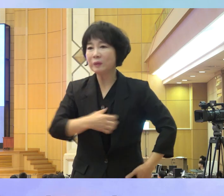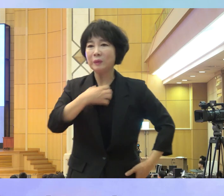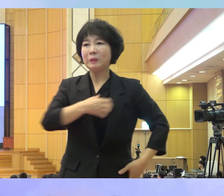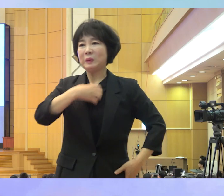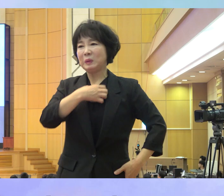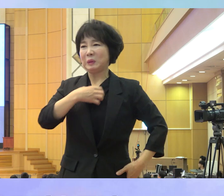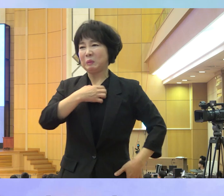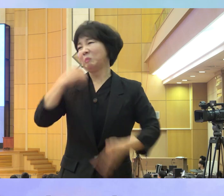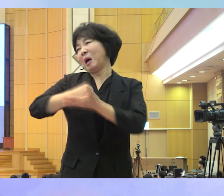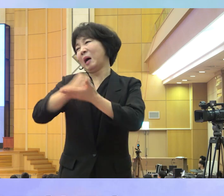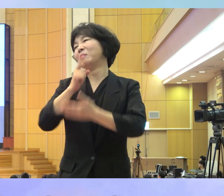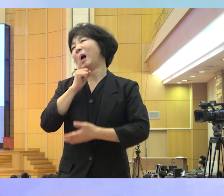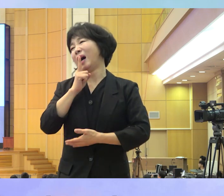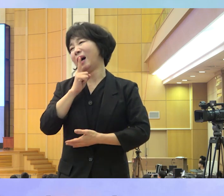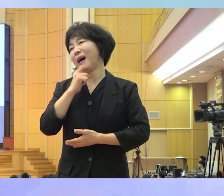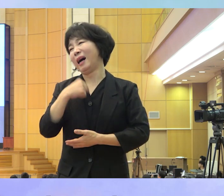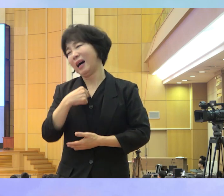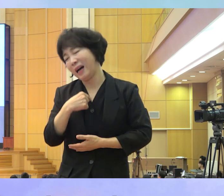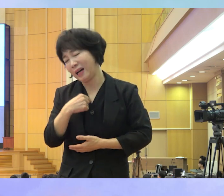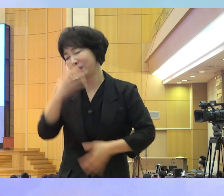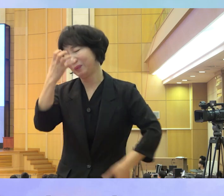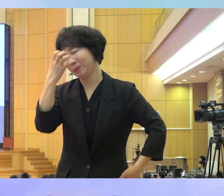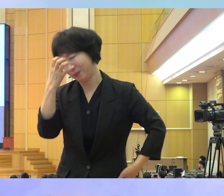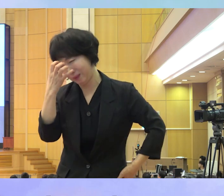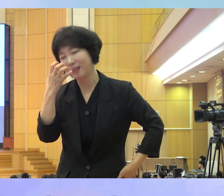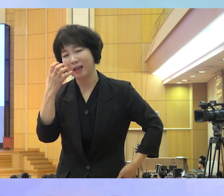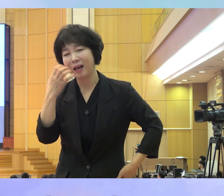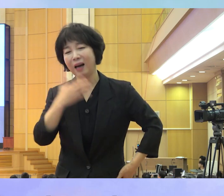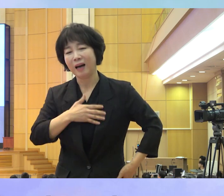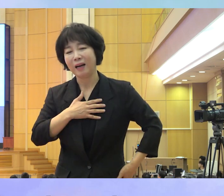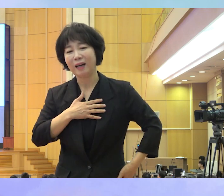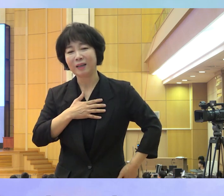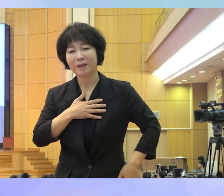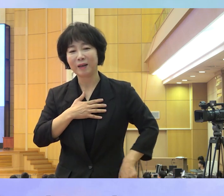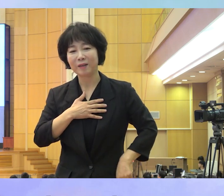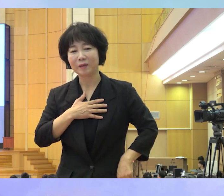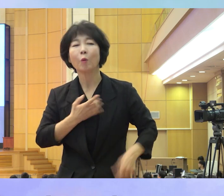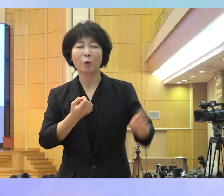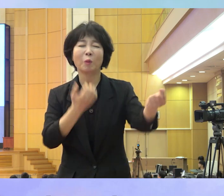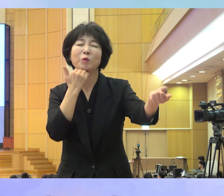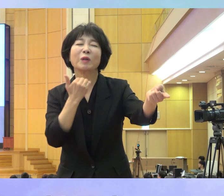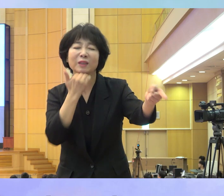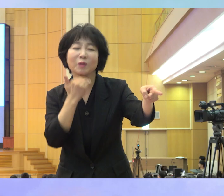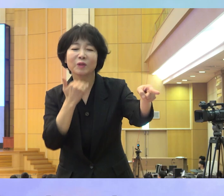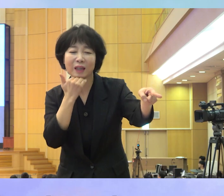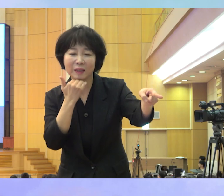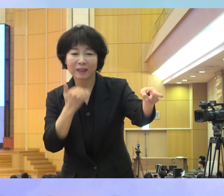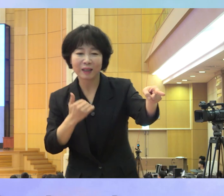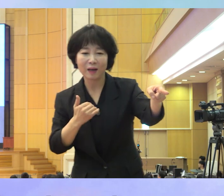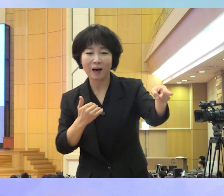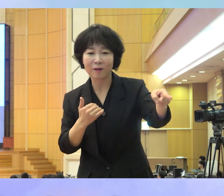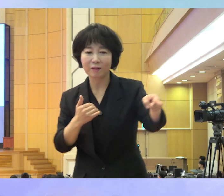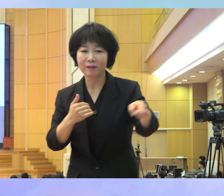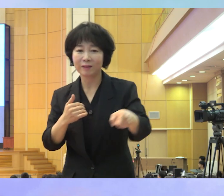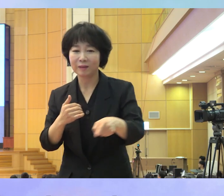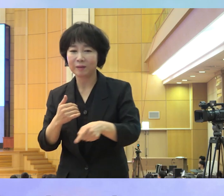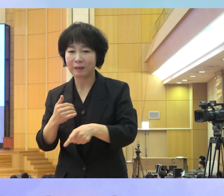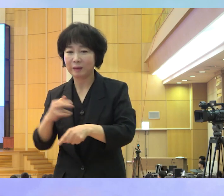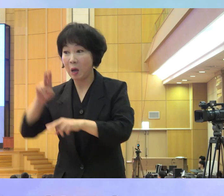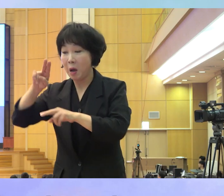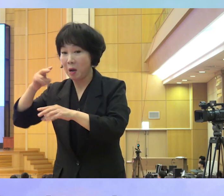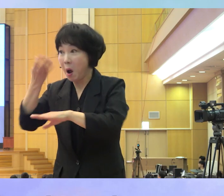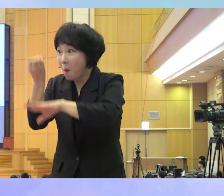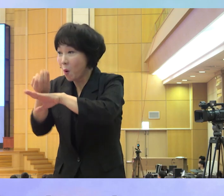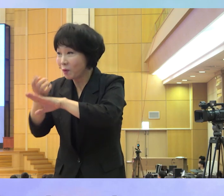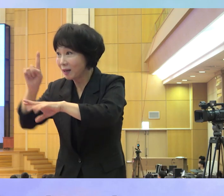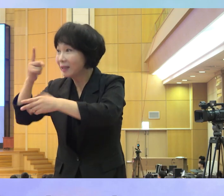속상하다고 막 와서 그래. 그래서 내가 다시 그 권사님한테 가 준다고 했던 권사님한테 가서 그 하나 주시오. 그때 하나